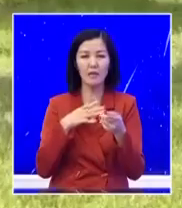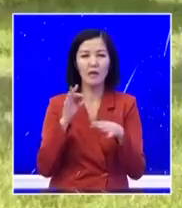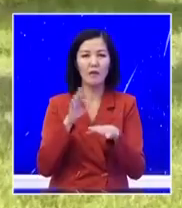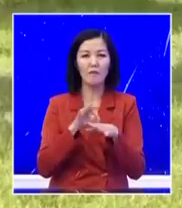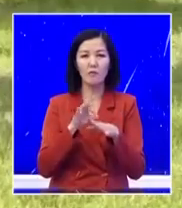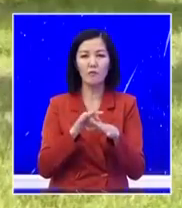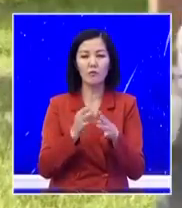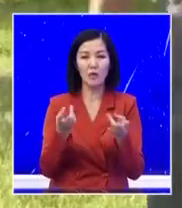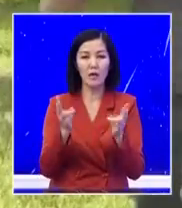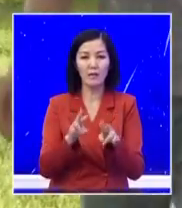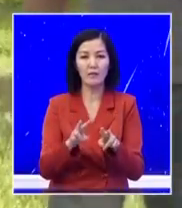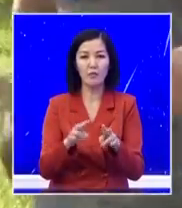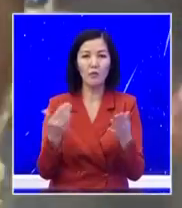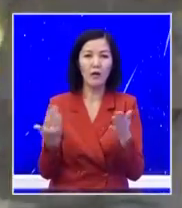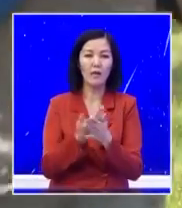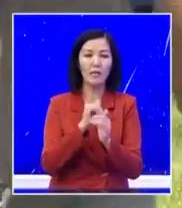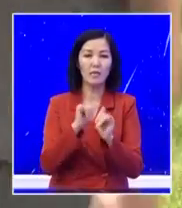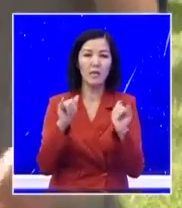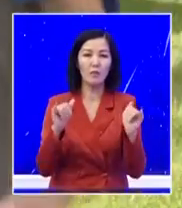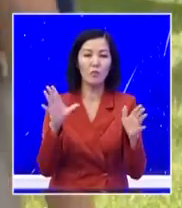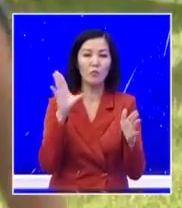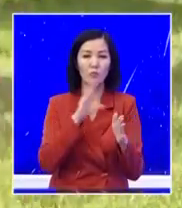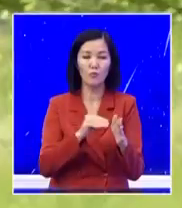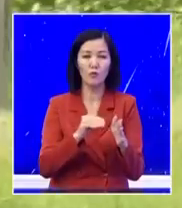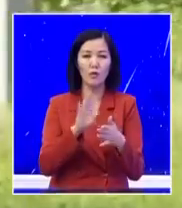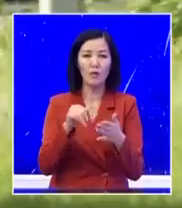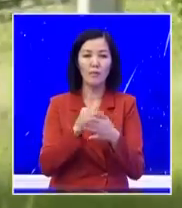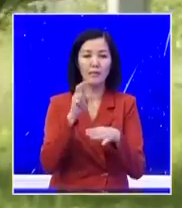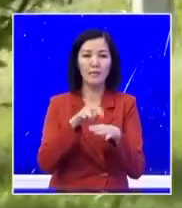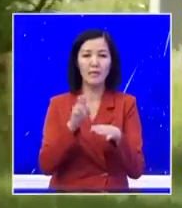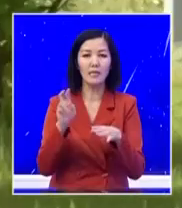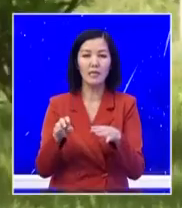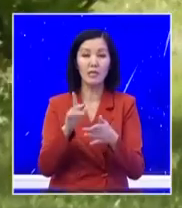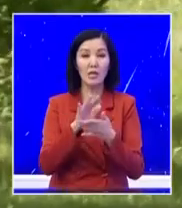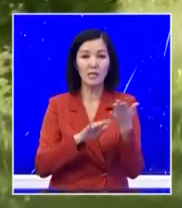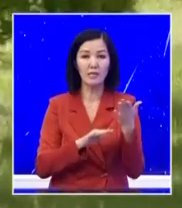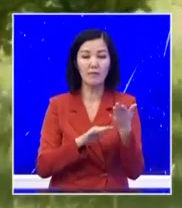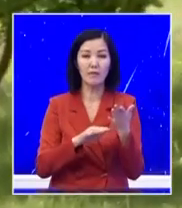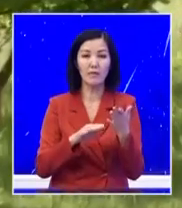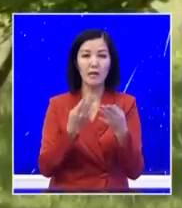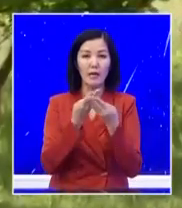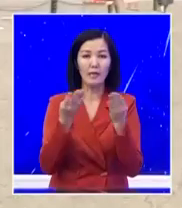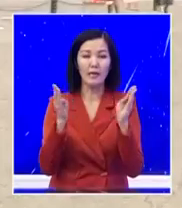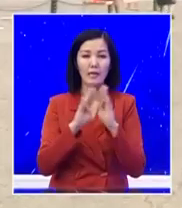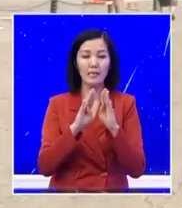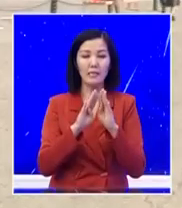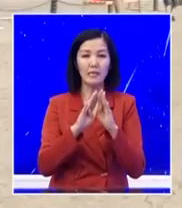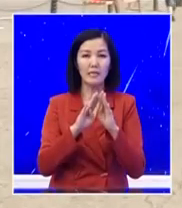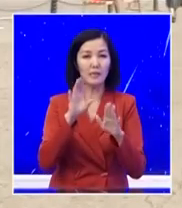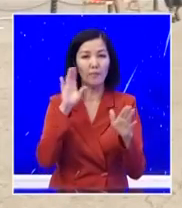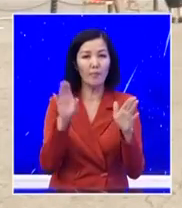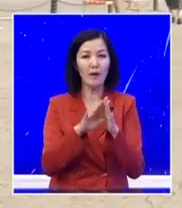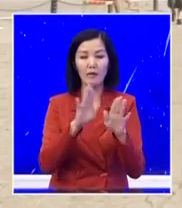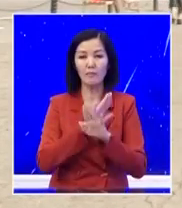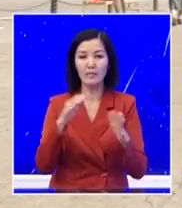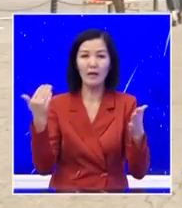ешқайда кеткен жоқ, қайта таралуы да азаймай тұр. Бас санитар дәрігер бұлай жалғаса берсе, карантин режимін сақтамаған жағдайда